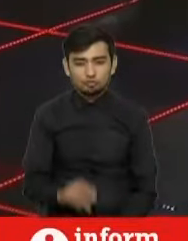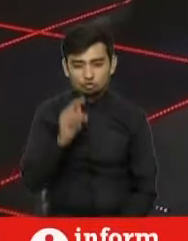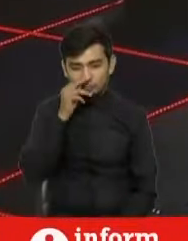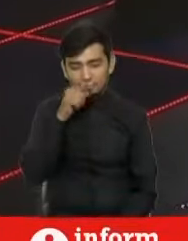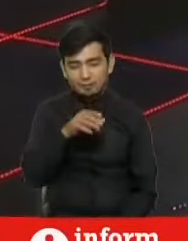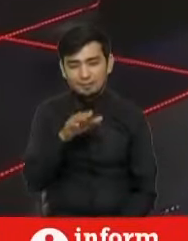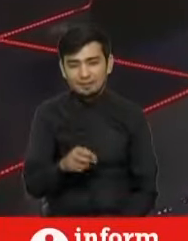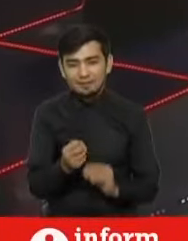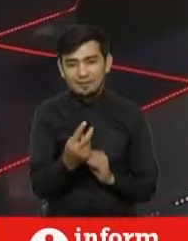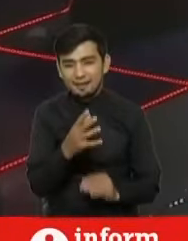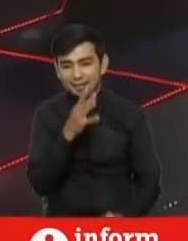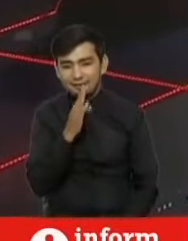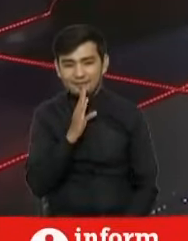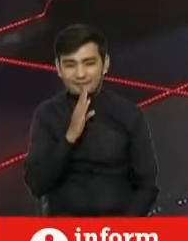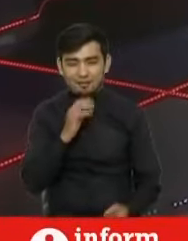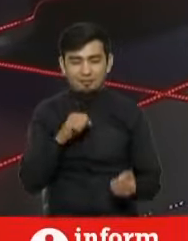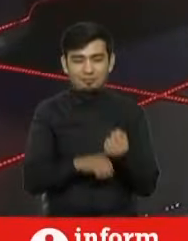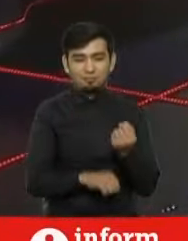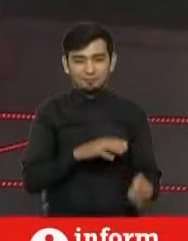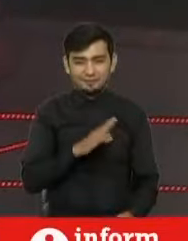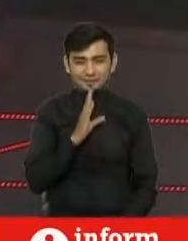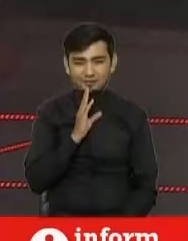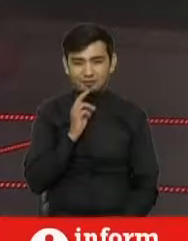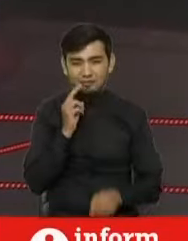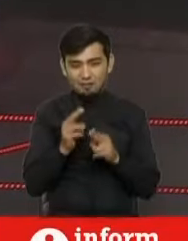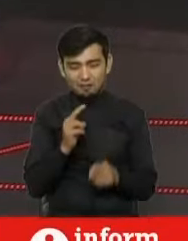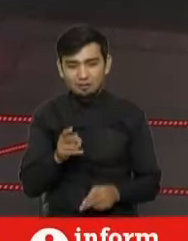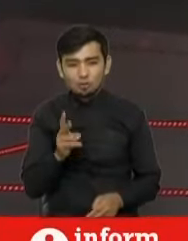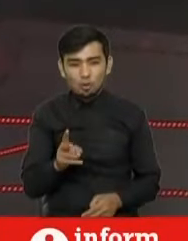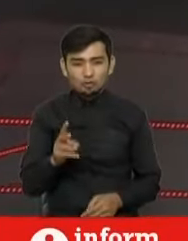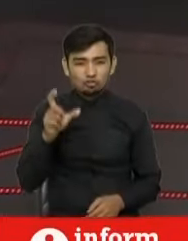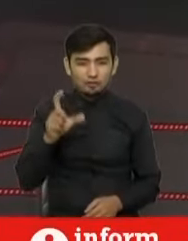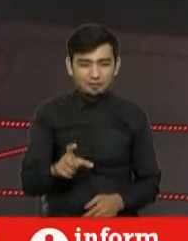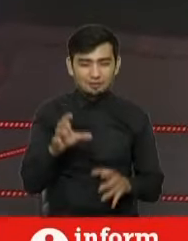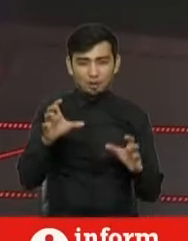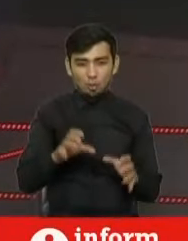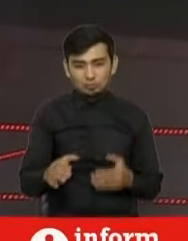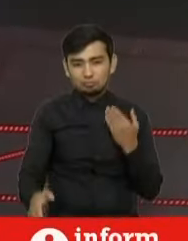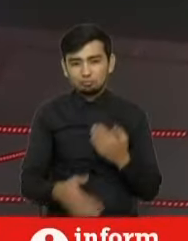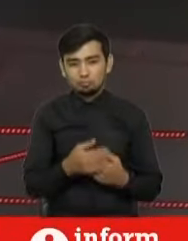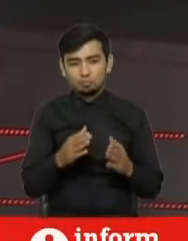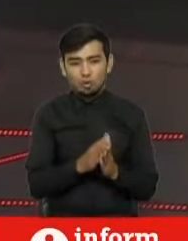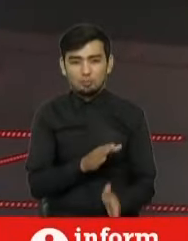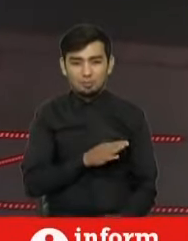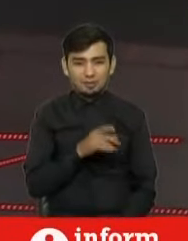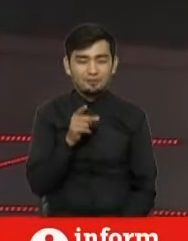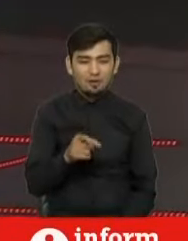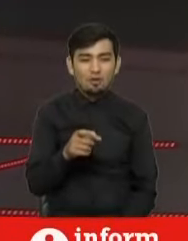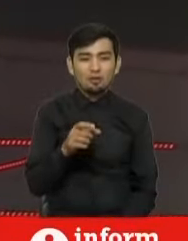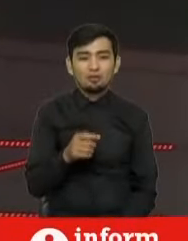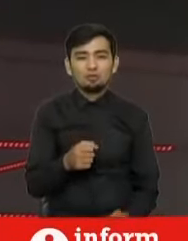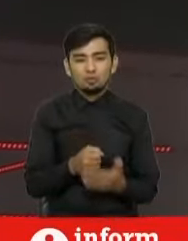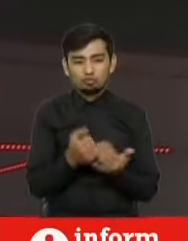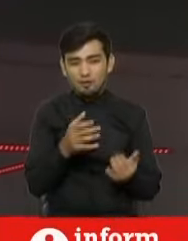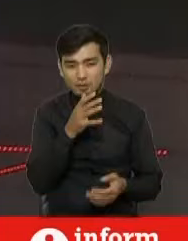Шымкентте 12 жасында зорлық көрдім деген қыз азғындыққа барған адамның заңмен жазаланғаны қалайды. Оның айтуынша, осыған дейін